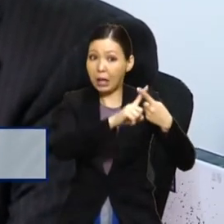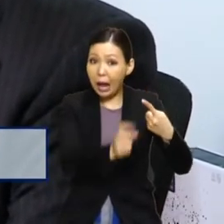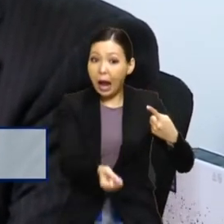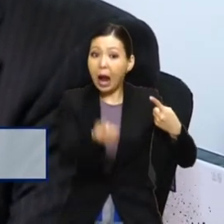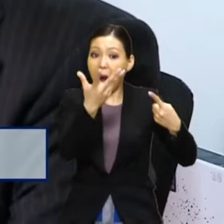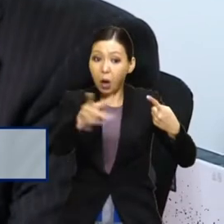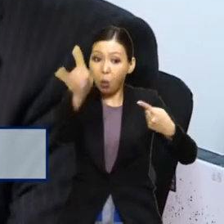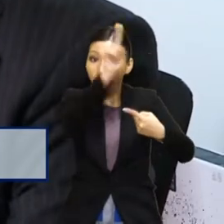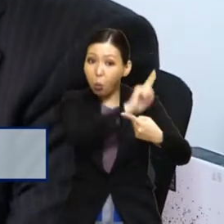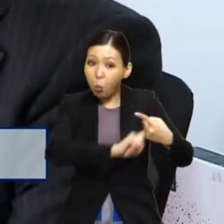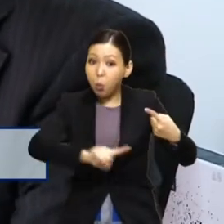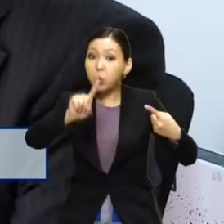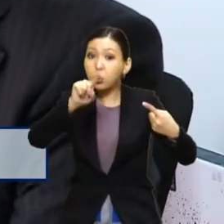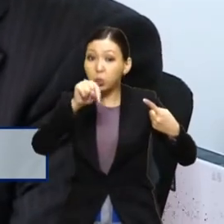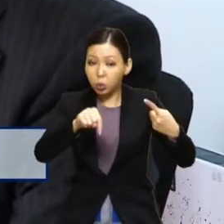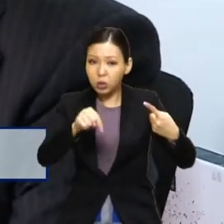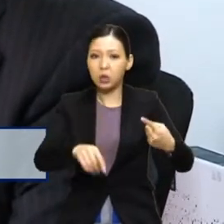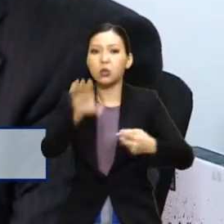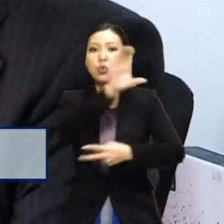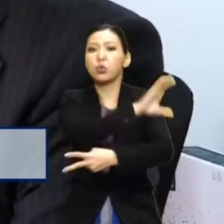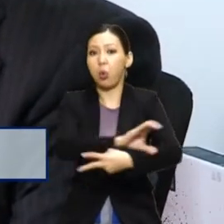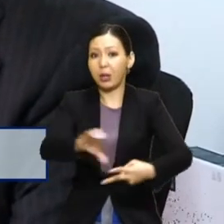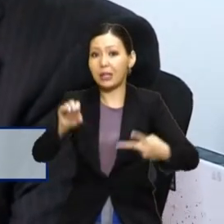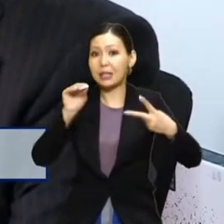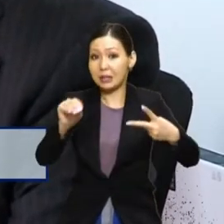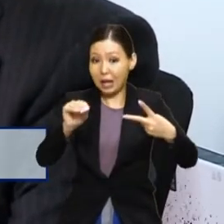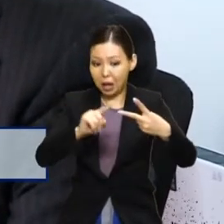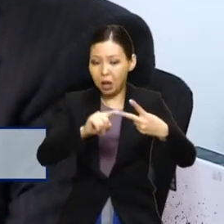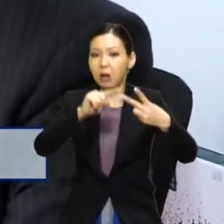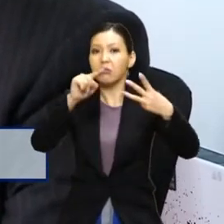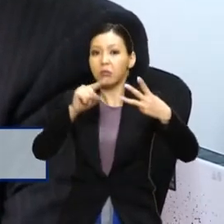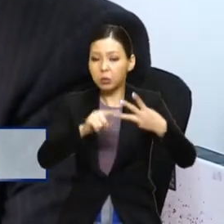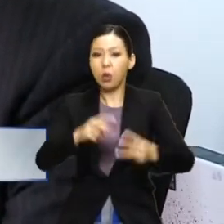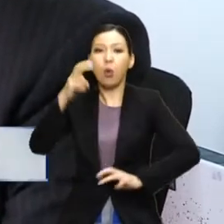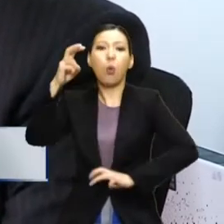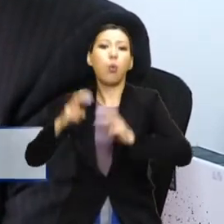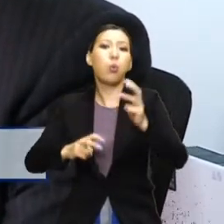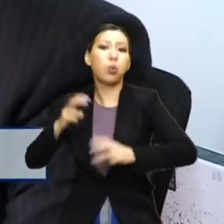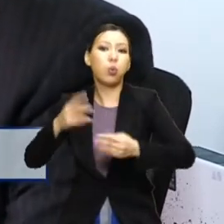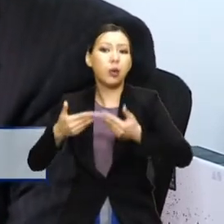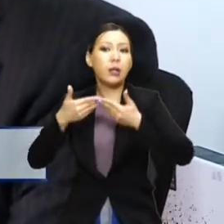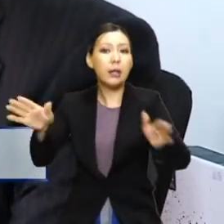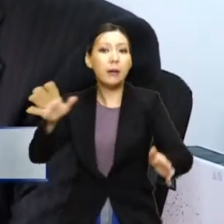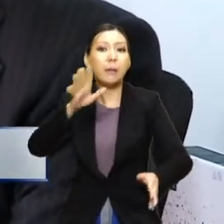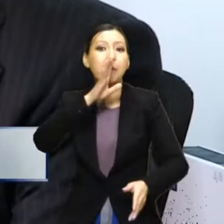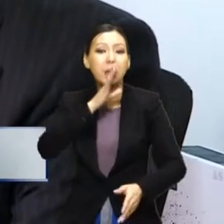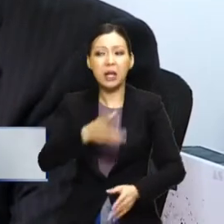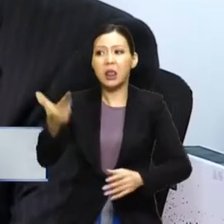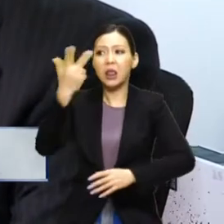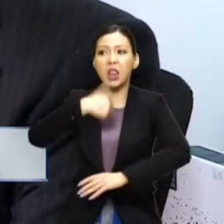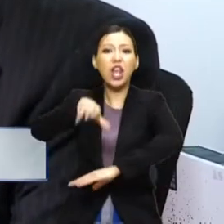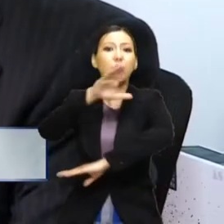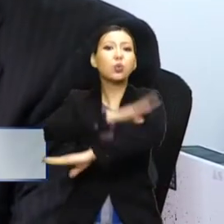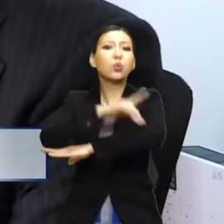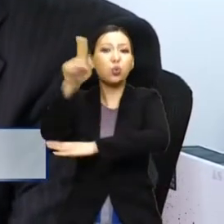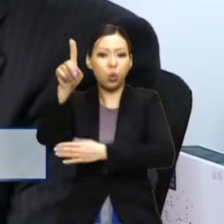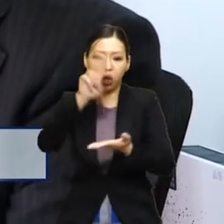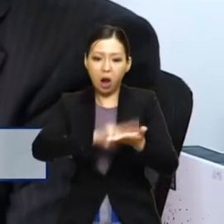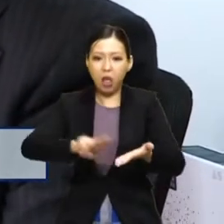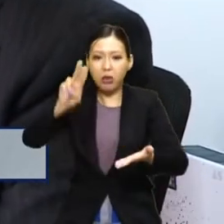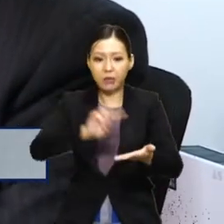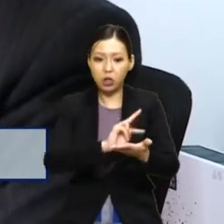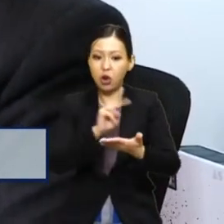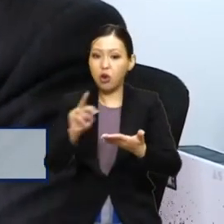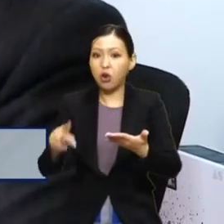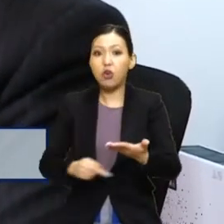үр дүн сургалт болон үйл төрлөлд нэвтрүүлэх энэ асуудал дээр их сургуулиудын концепц бол үнэндээ өөрчлөгдөж байгаа.